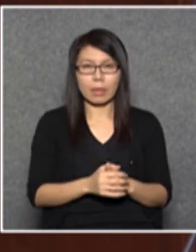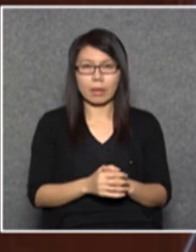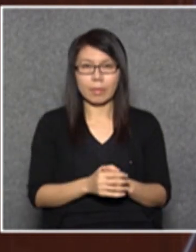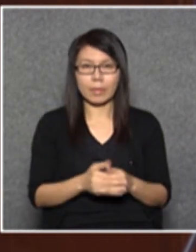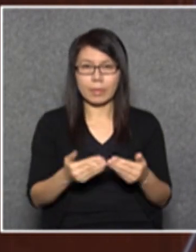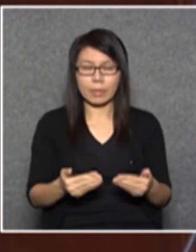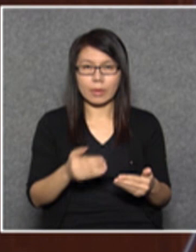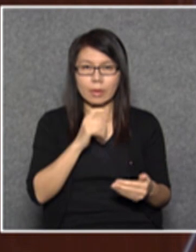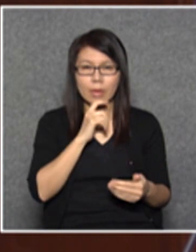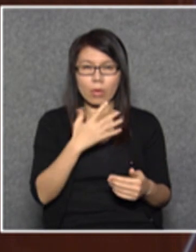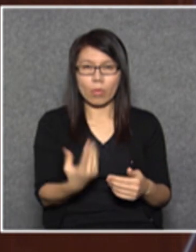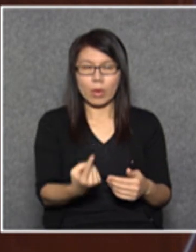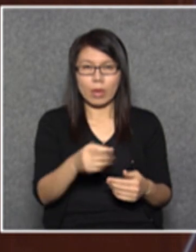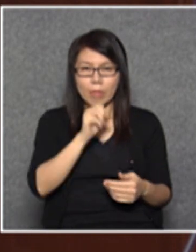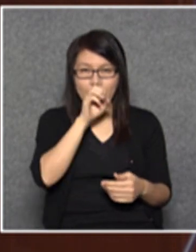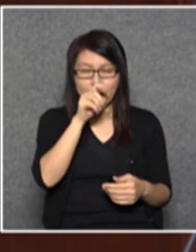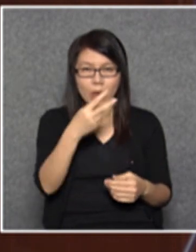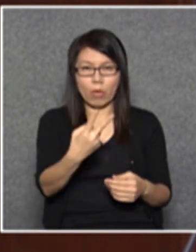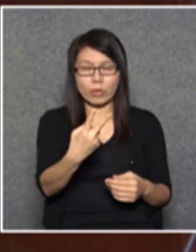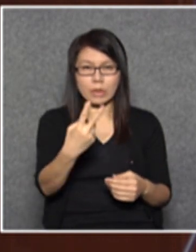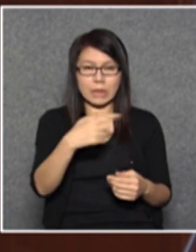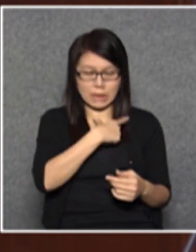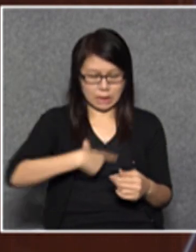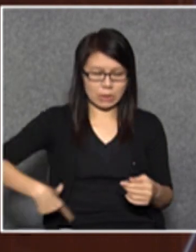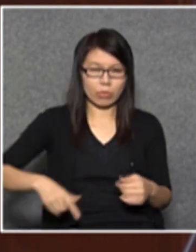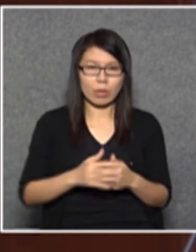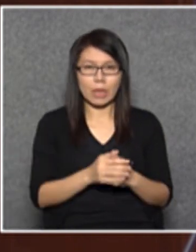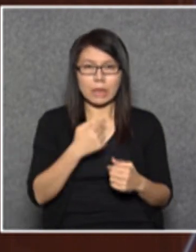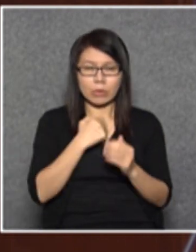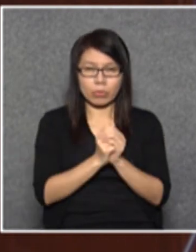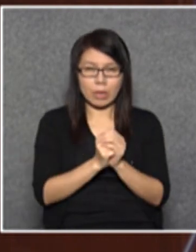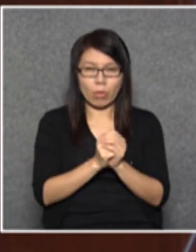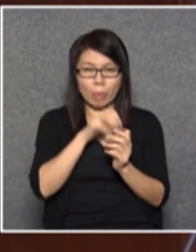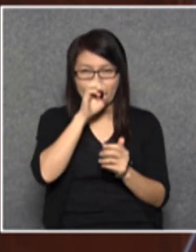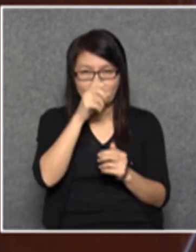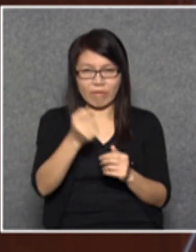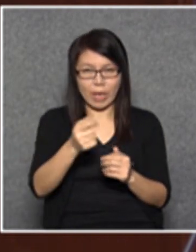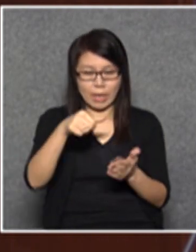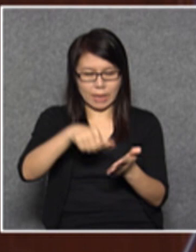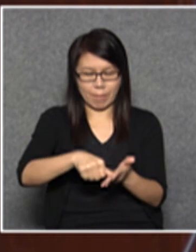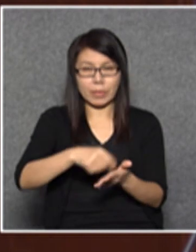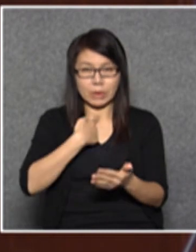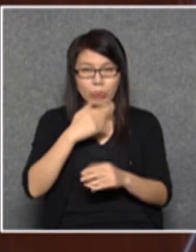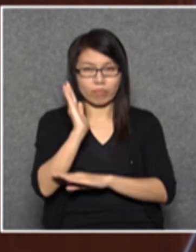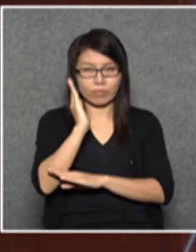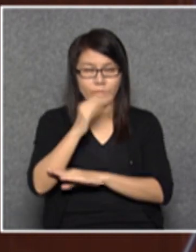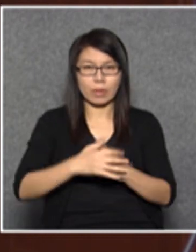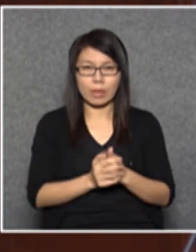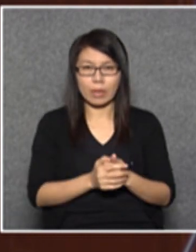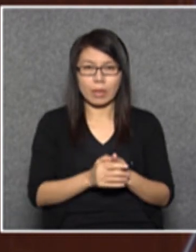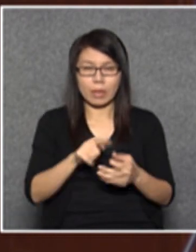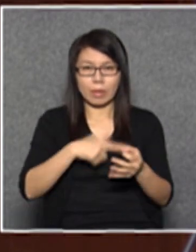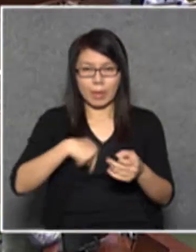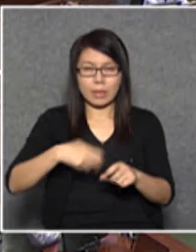經只係提問咗兩次嘅議員，如果你係要求提問咧，請你盡快按下要求發言嘅按鈕。跟住石禮謙議